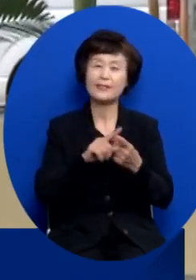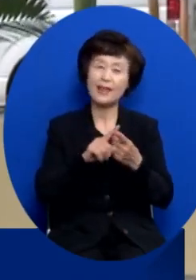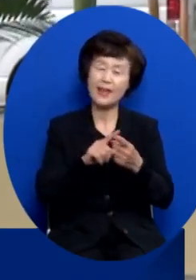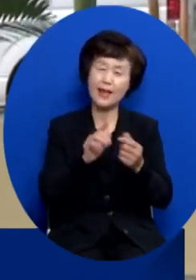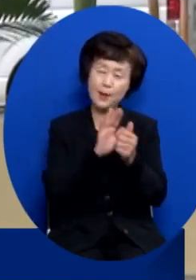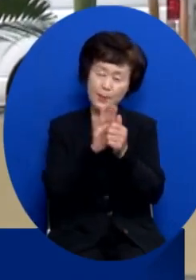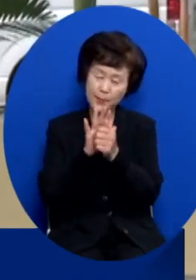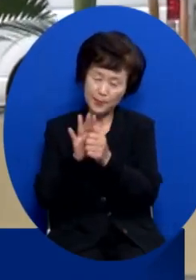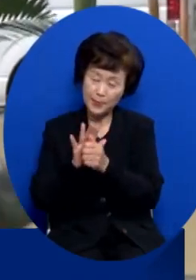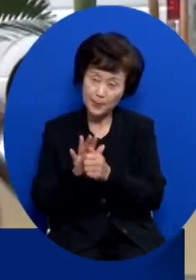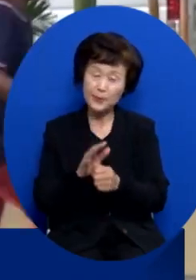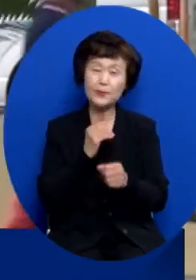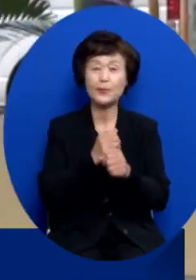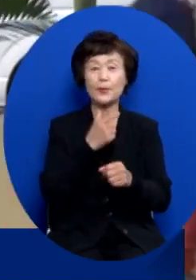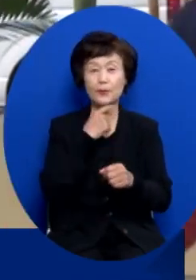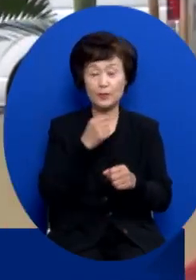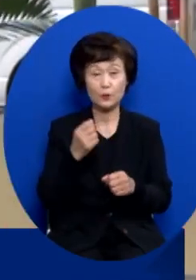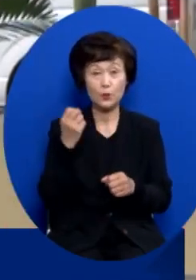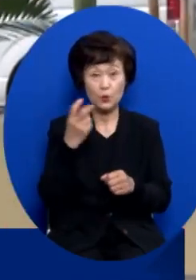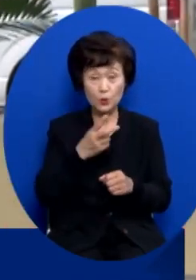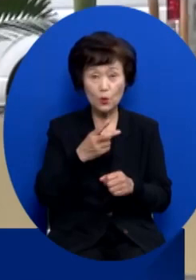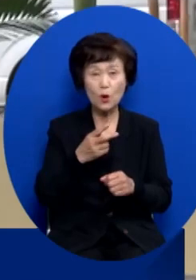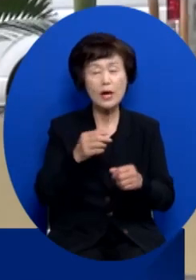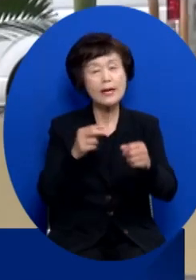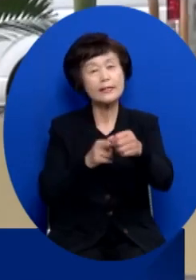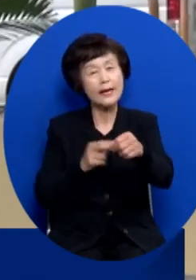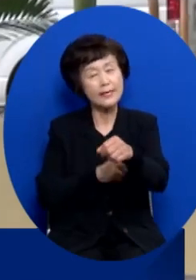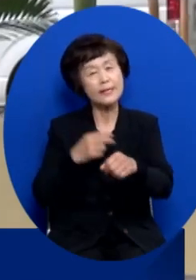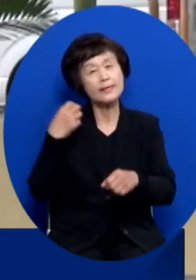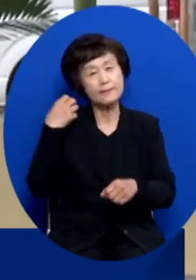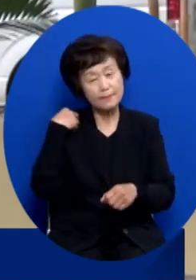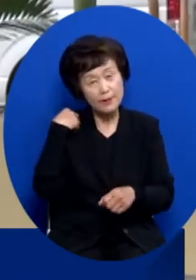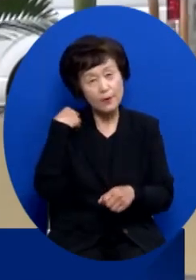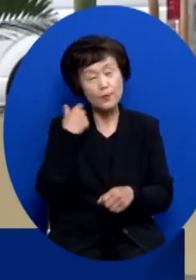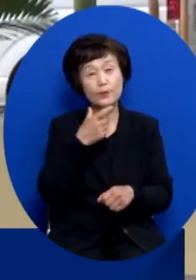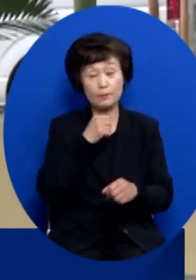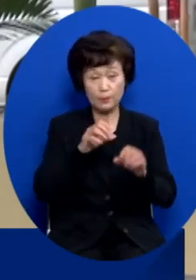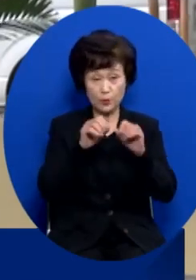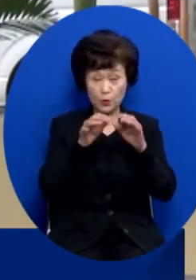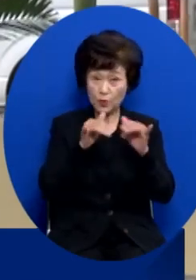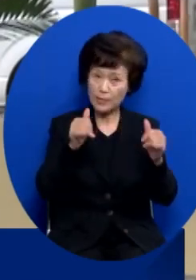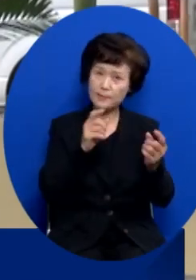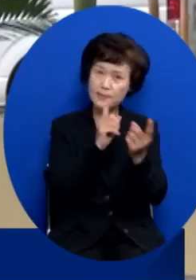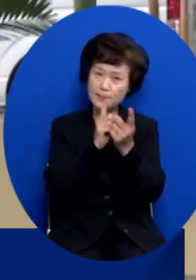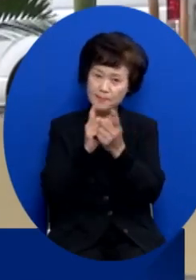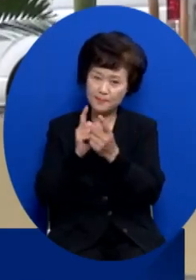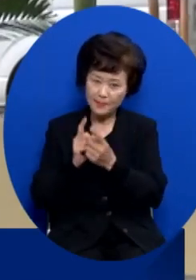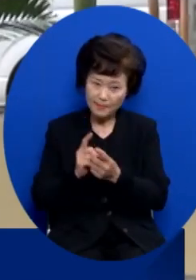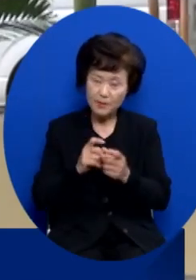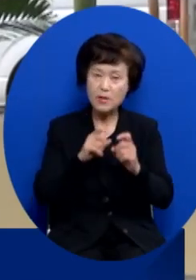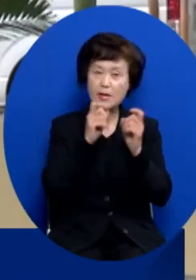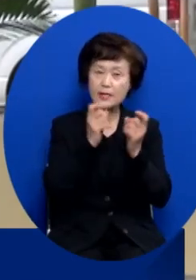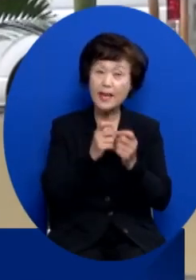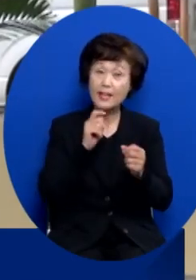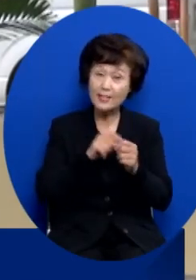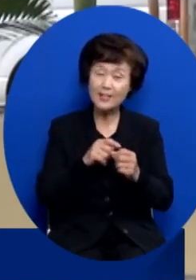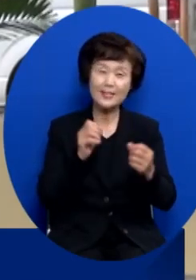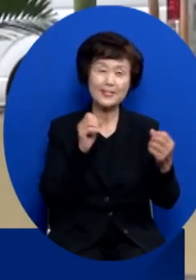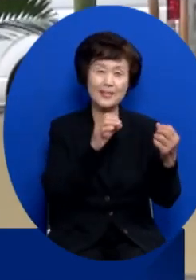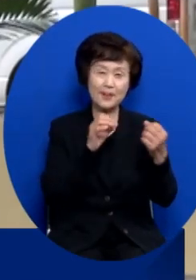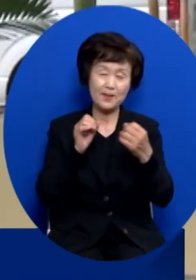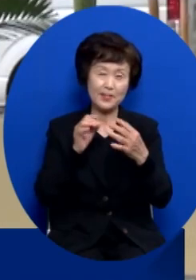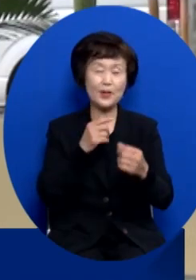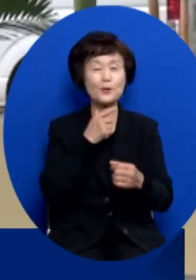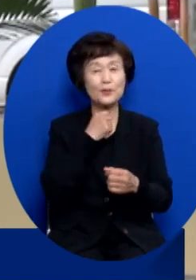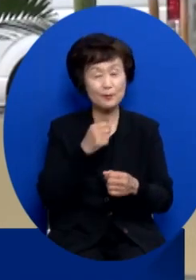격려도 해드리고 싶고 또 그런 가교 역할을 하기 위해서 선교사님들을 만나보고 또 개인적인 대화도 좀 나누어 보고